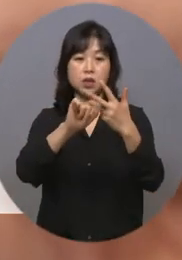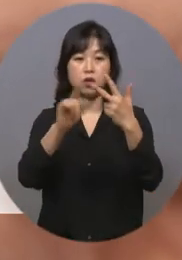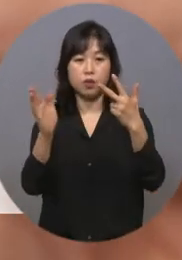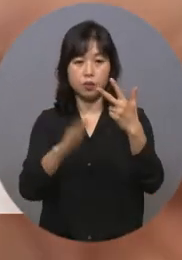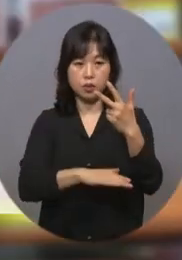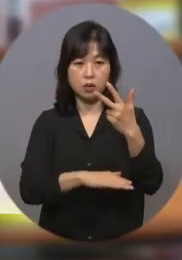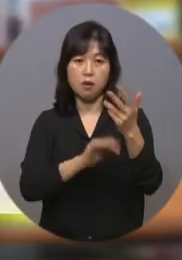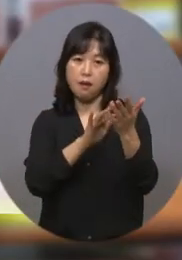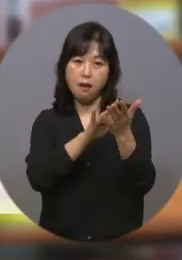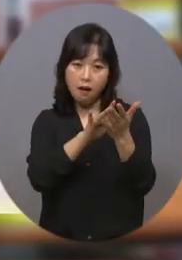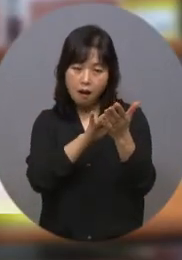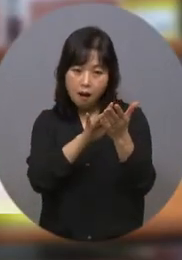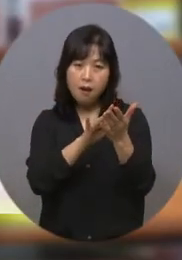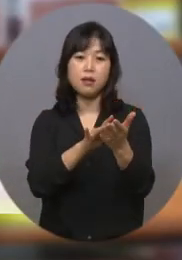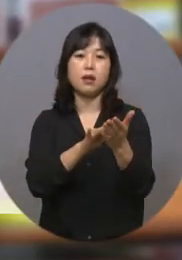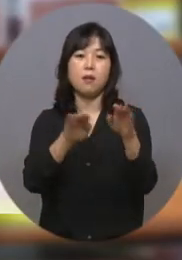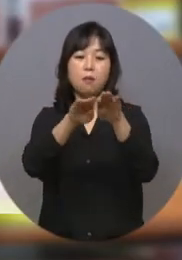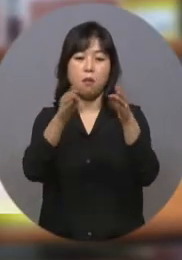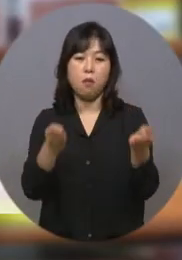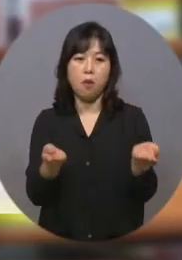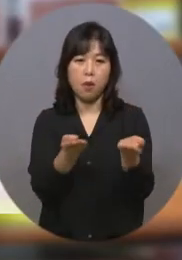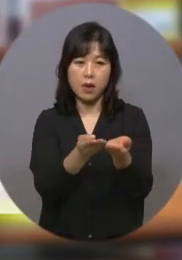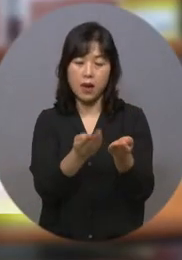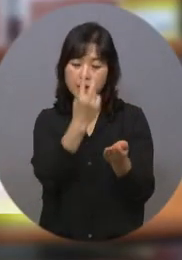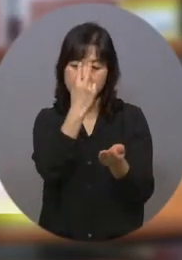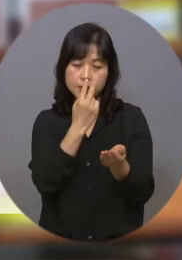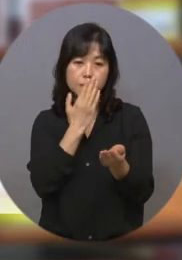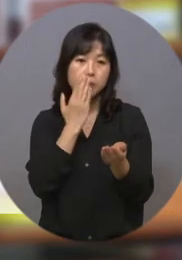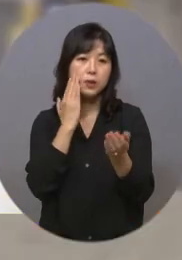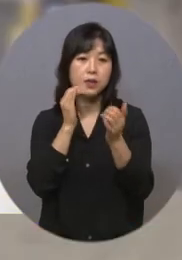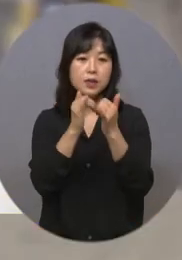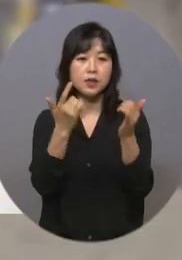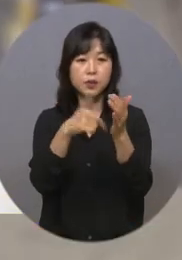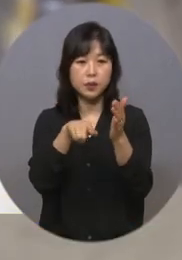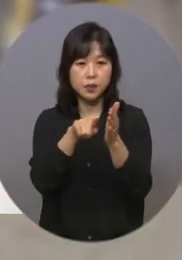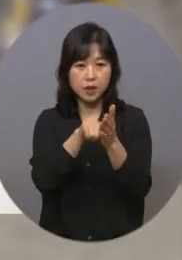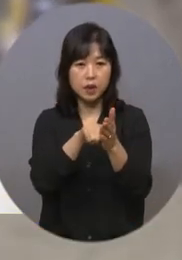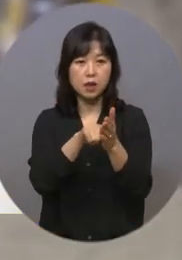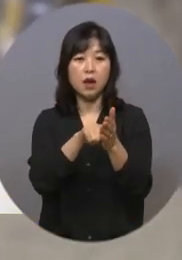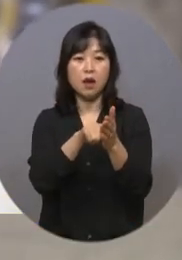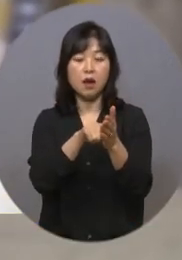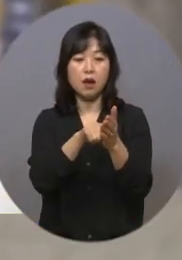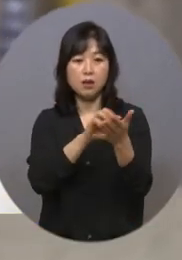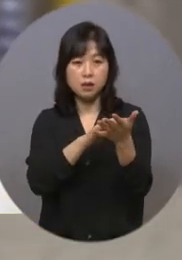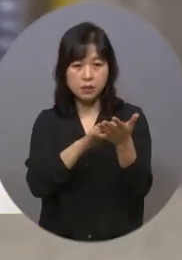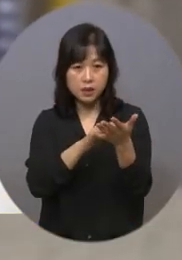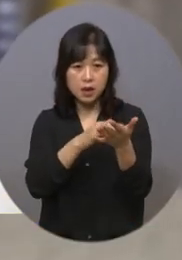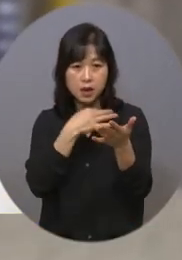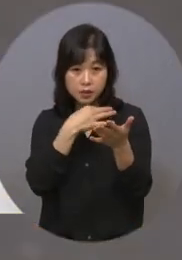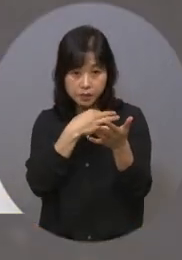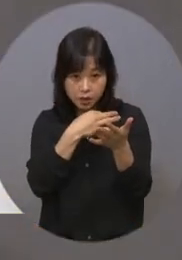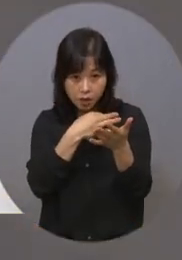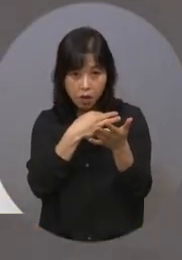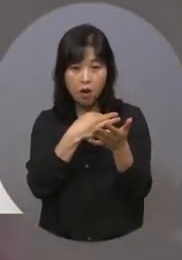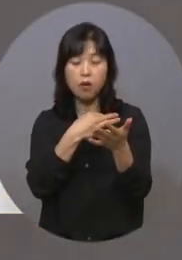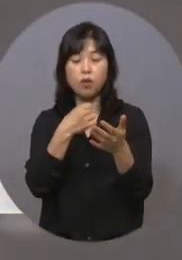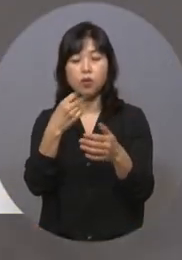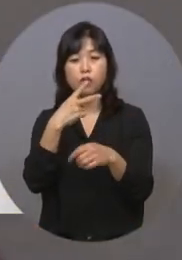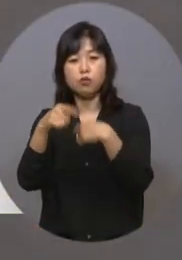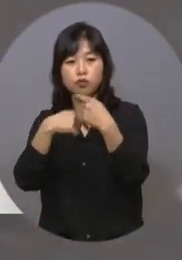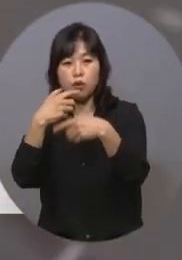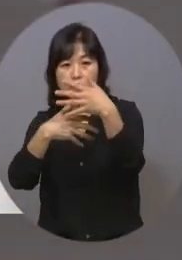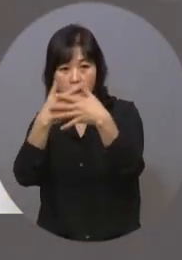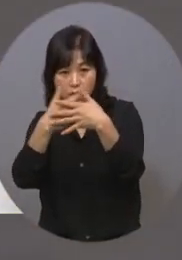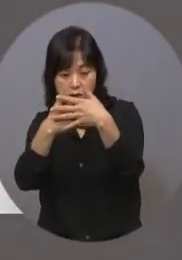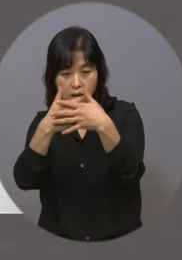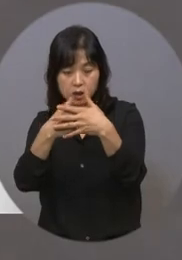의약품의 포장 용기에 시청각 장애인을 위한 점자와 음성 수어 영상 변환용 코드 표시가 의무화되면서 이를